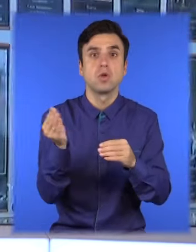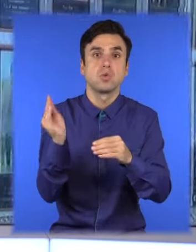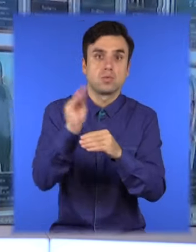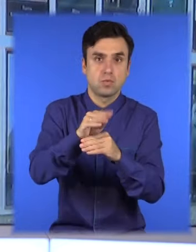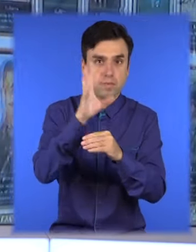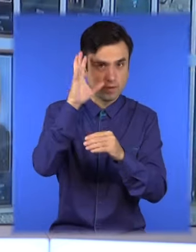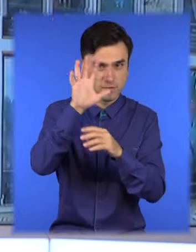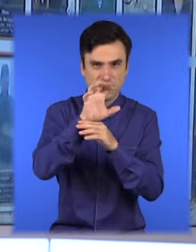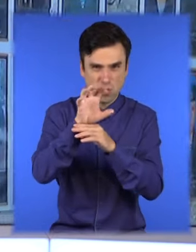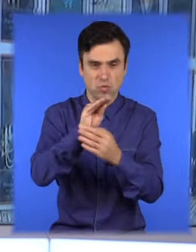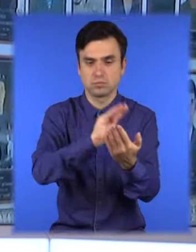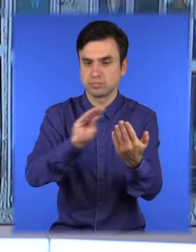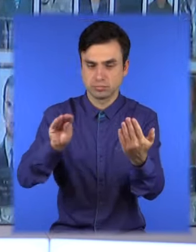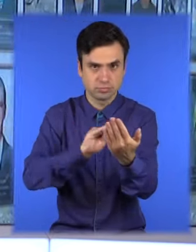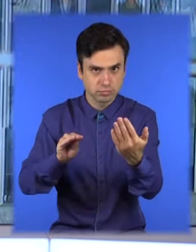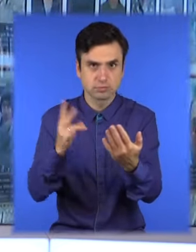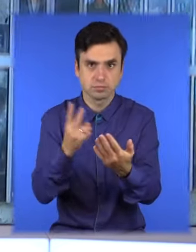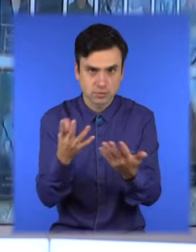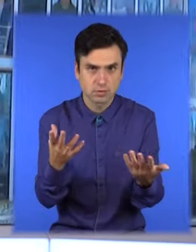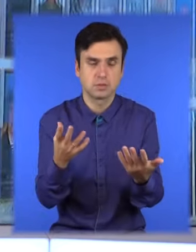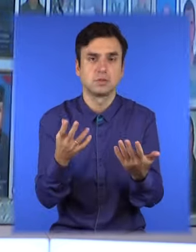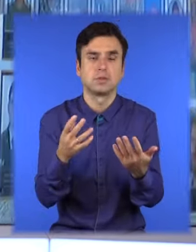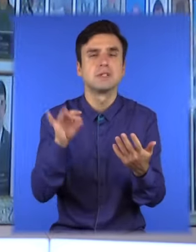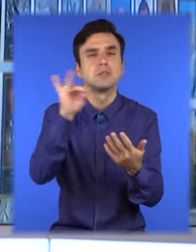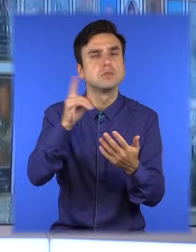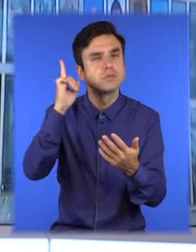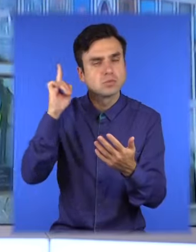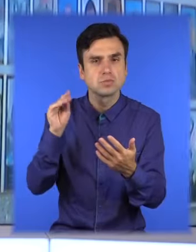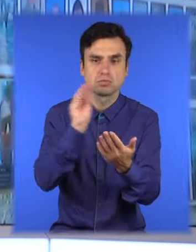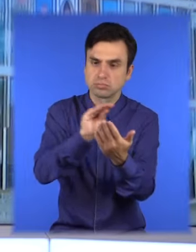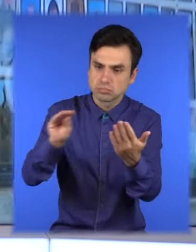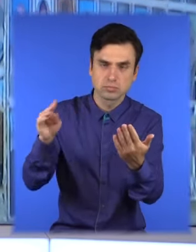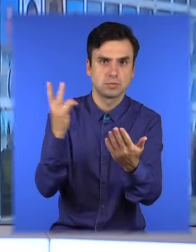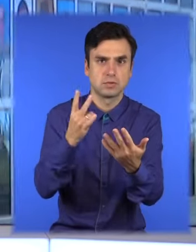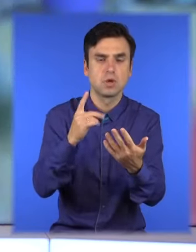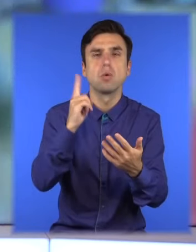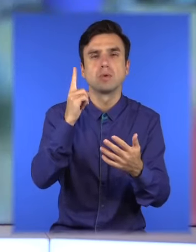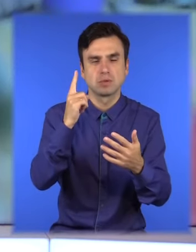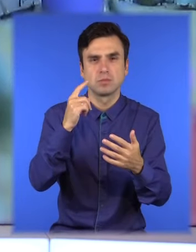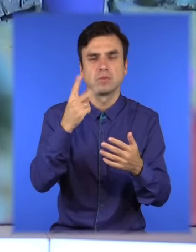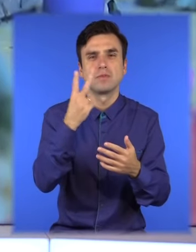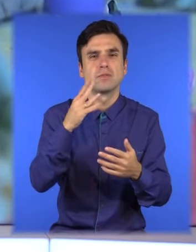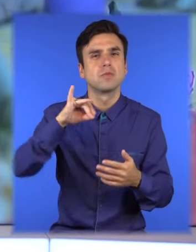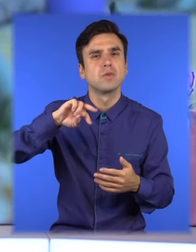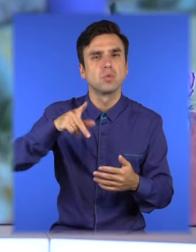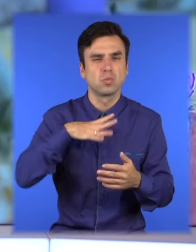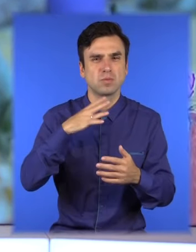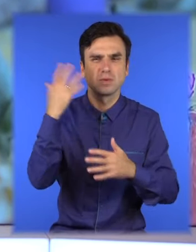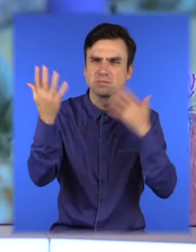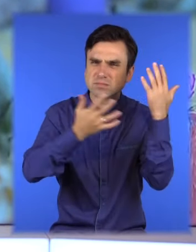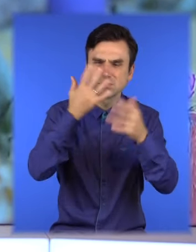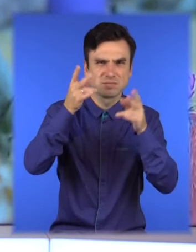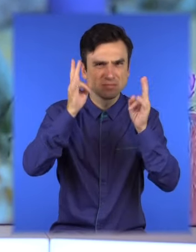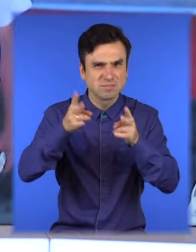криворізькі активісти. Після нищівного урагану 2 липня вони хочуть відремонтувати та розширити народну стелу героїв,